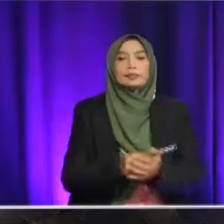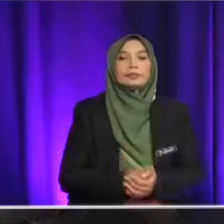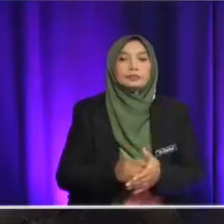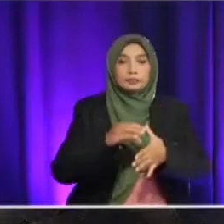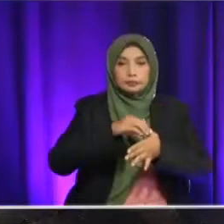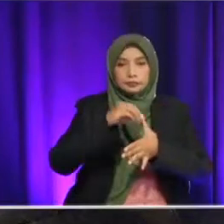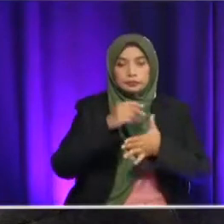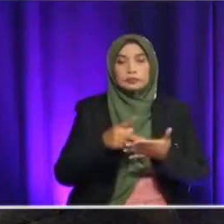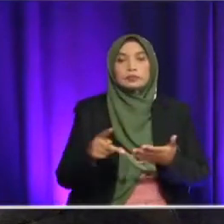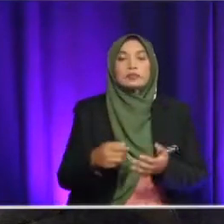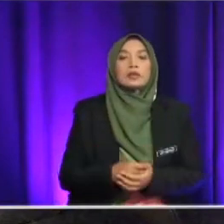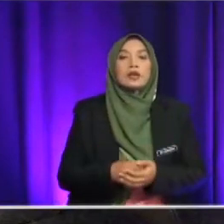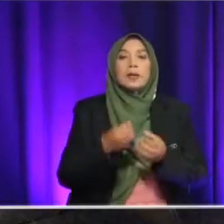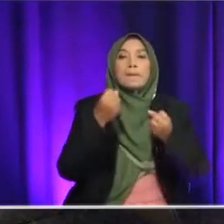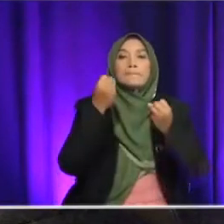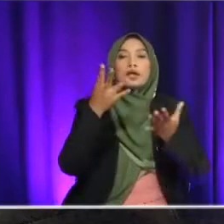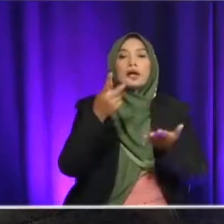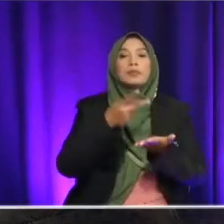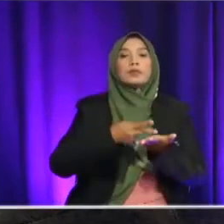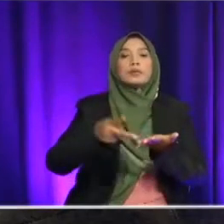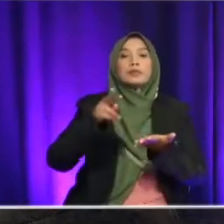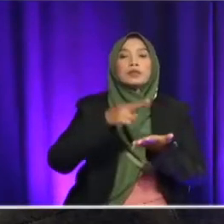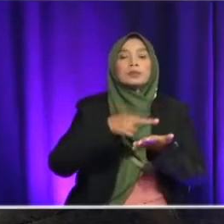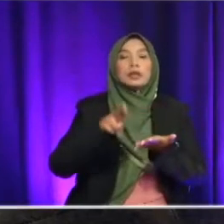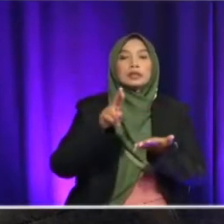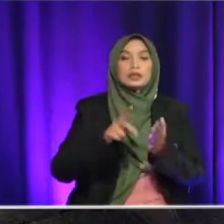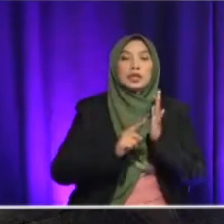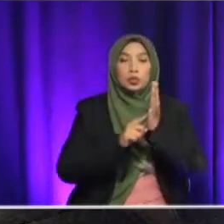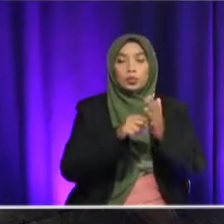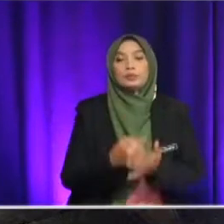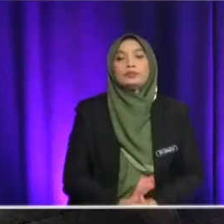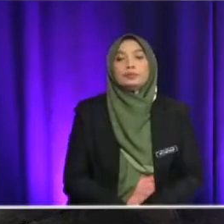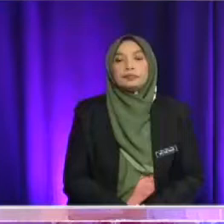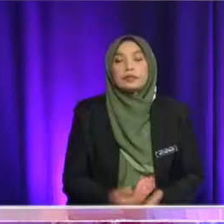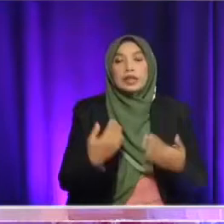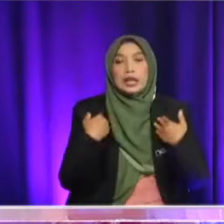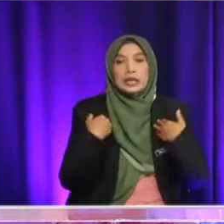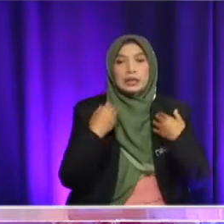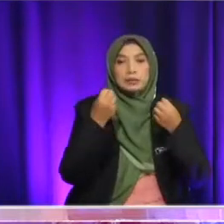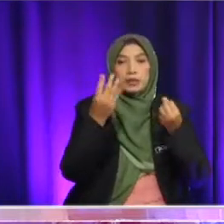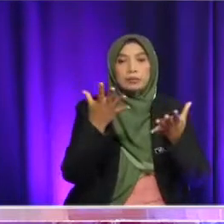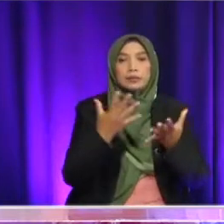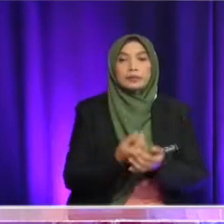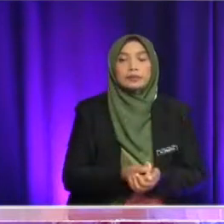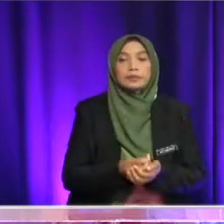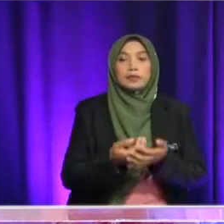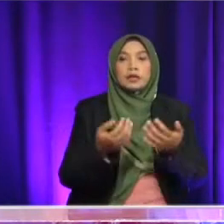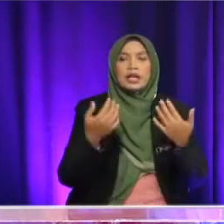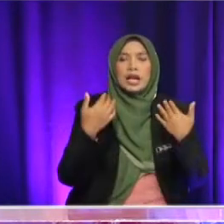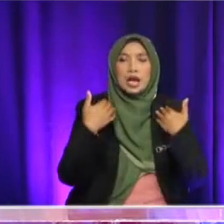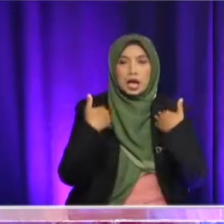karangan ini, berapa peribahasa yang dipaparkan? Ada berapa? Saya nampak ada